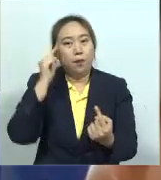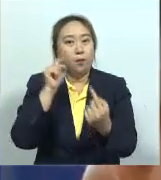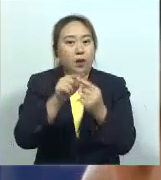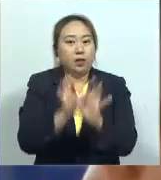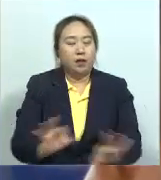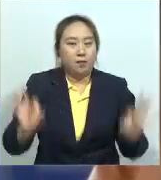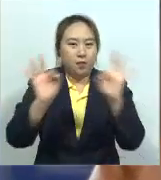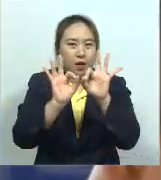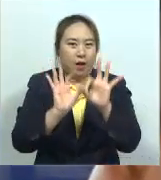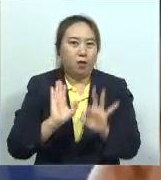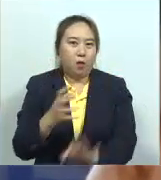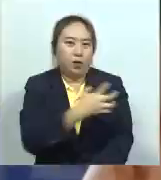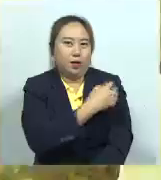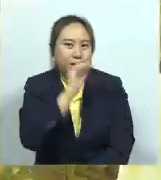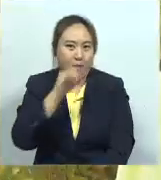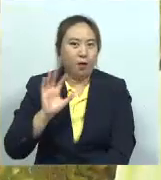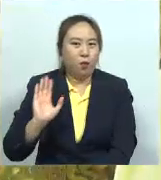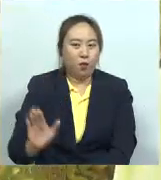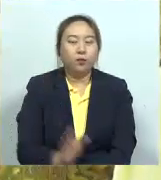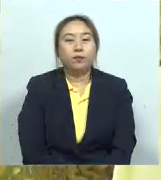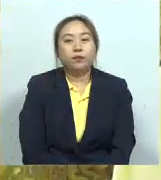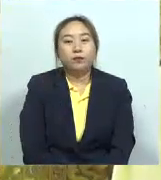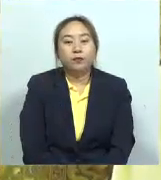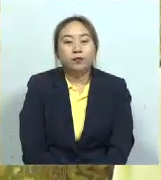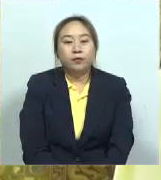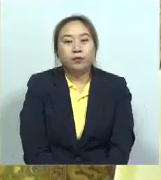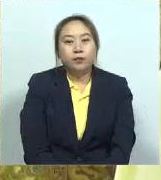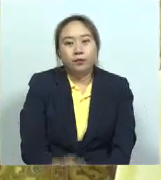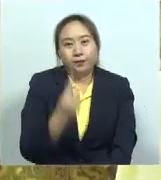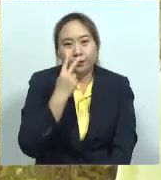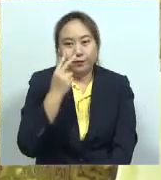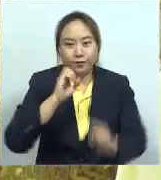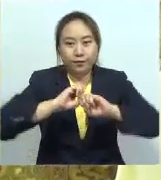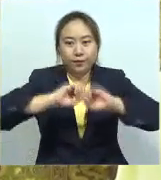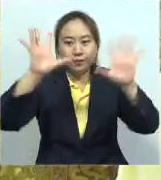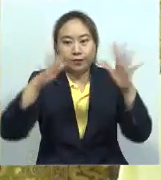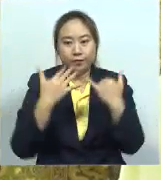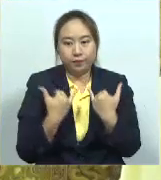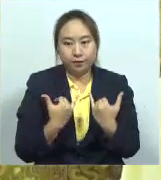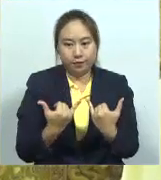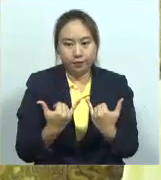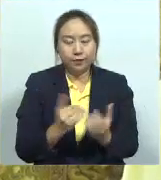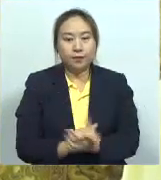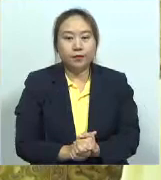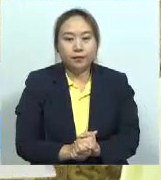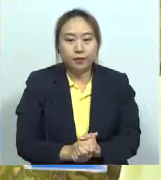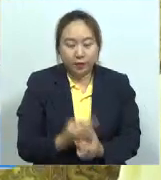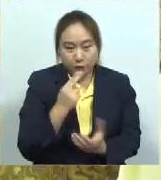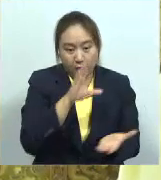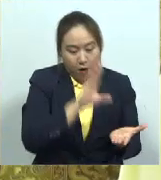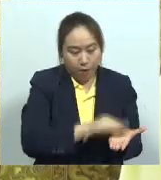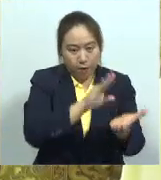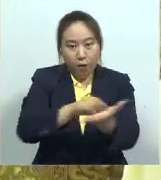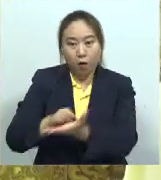ญของทางเทศบาลเมืองเขารูปช้าง ที่เห็นชัดๆอยู่ในขณะนี้นะครับจากการที่เราทำข้อมูลกราฟสถิติต่